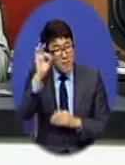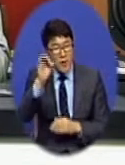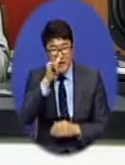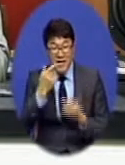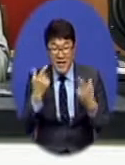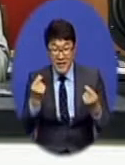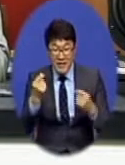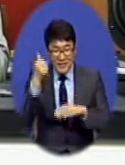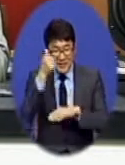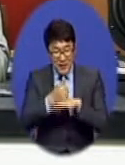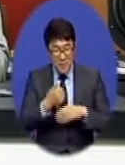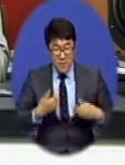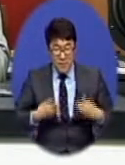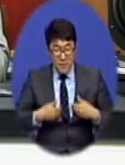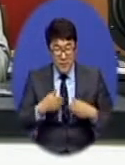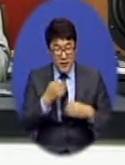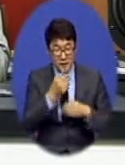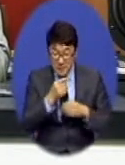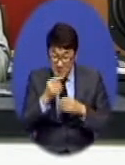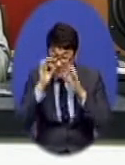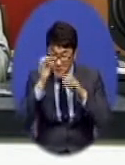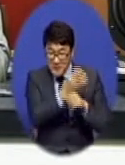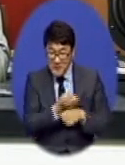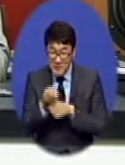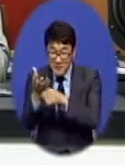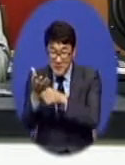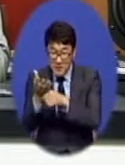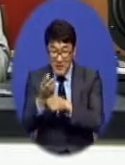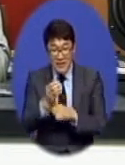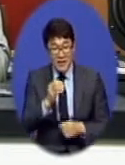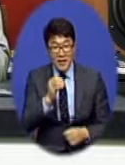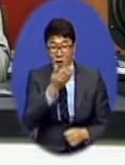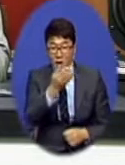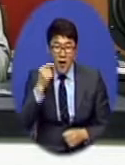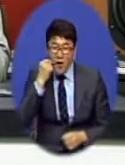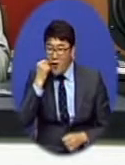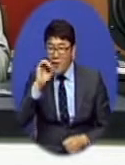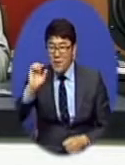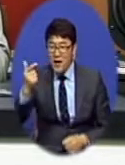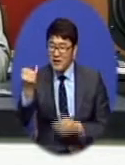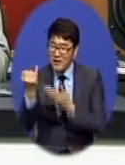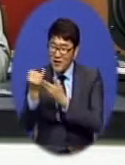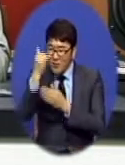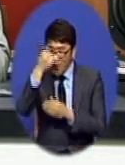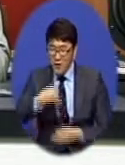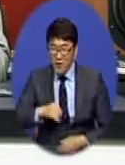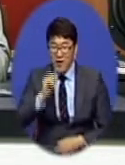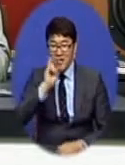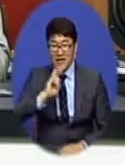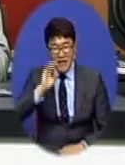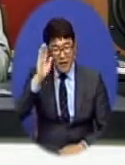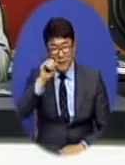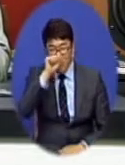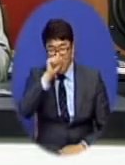거예요. 나중에라도 바쁘시면 모니터 하시니까요. 이효정님 양은아님이 팬이라고요. 너무 효녀 가수고 앞으로도 좋은